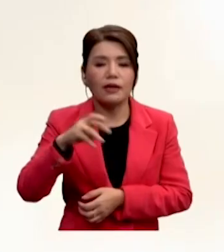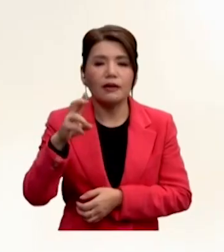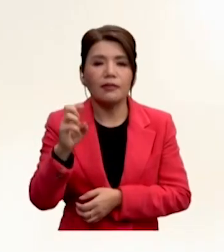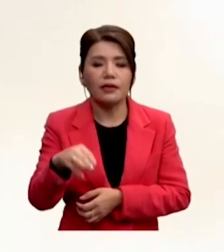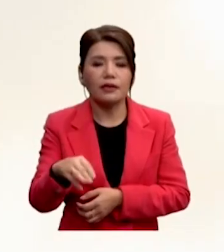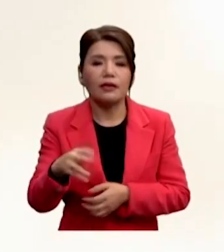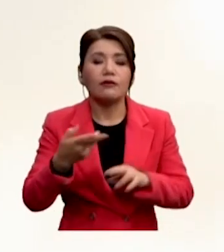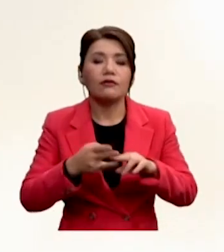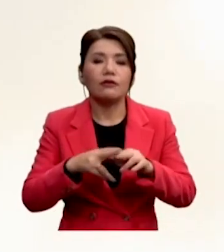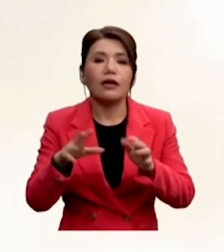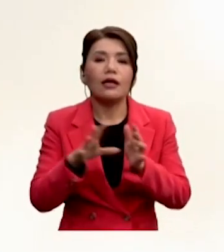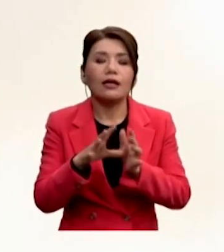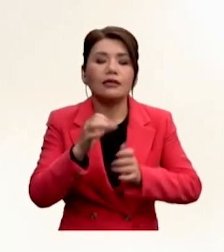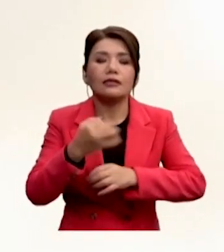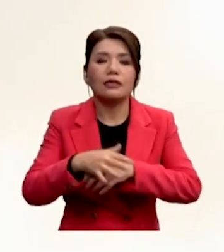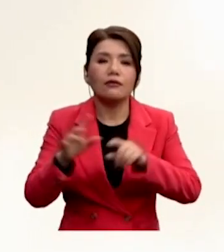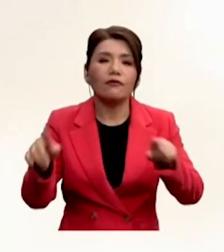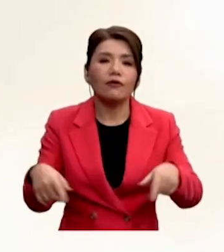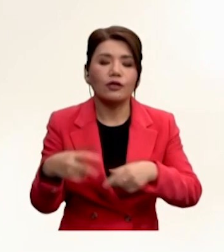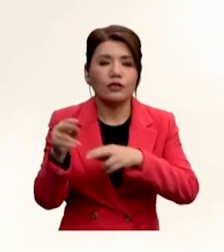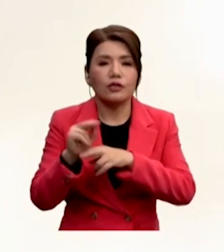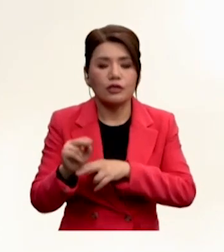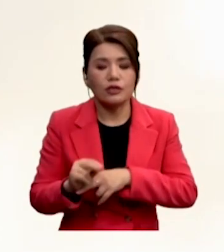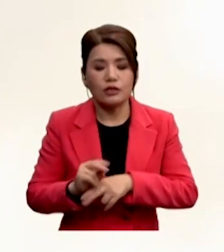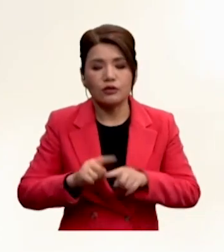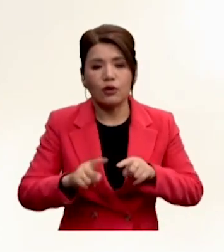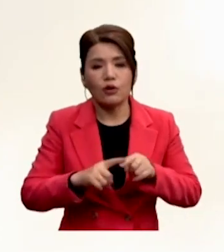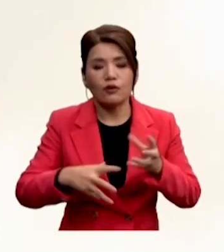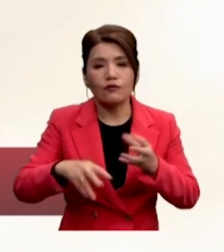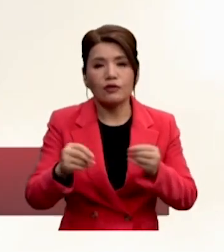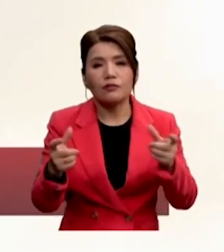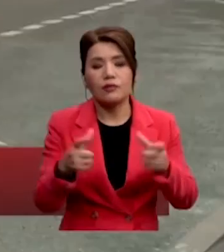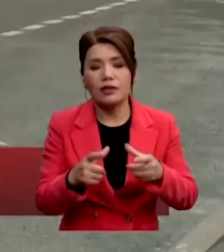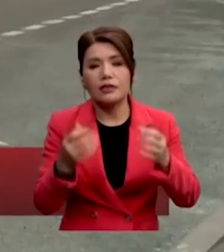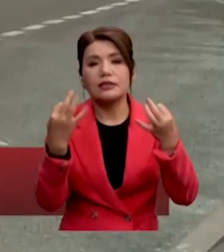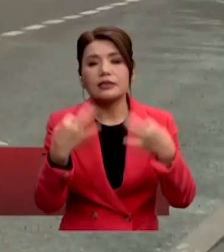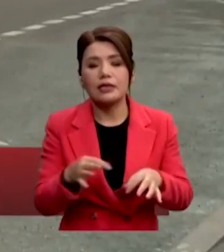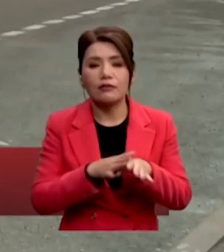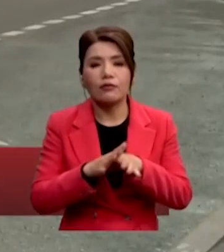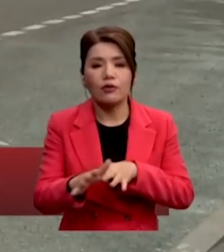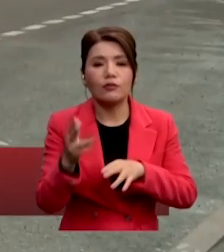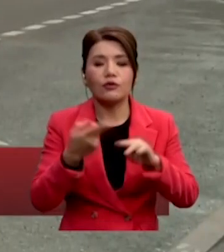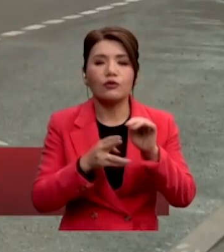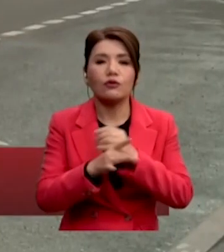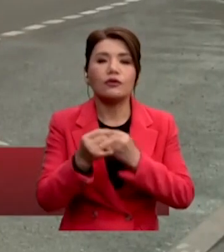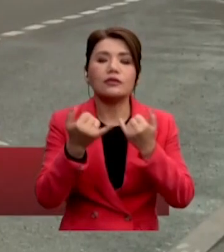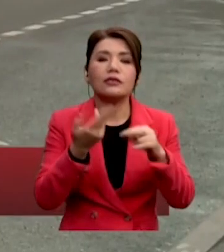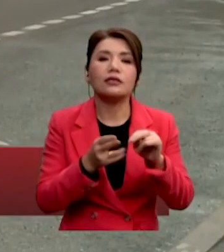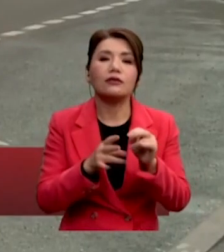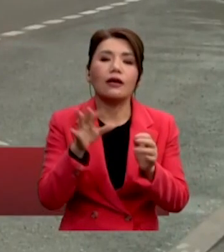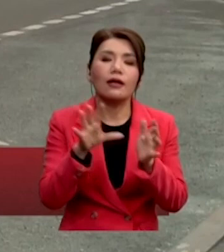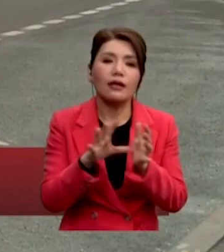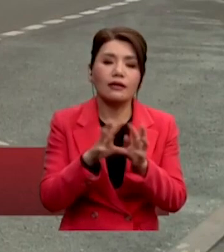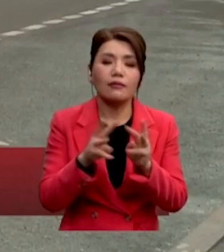мегаватт. На электростанциях сейчас идут восстановительные работы. В ближайшее время ограничения обещают снять полностью. На данный момент электроэнергия